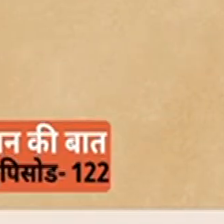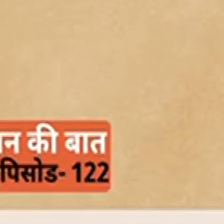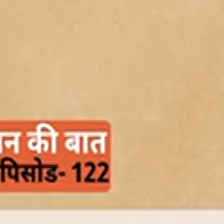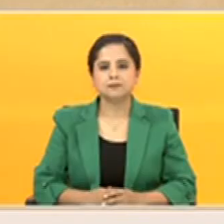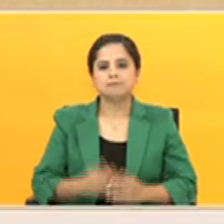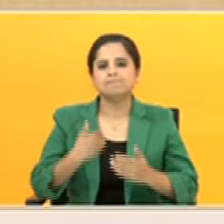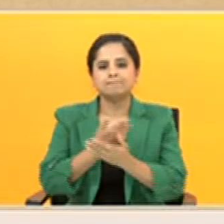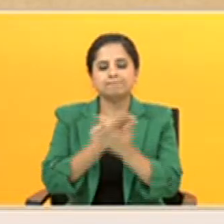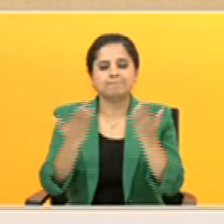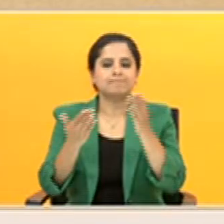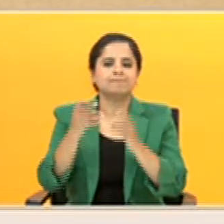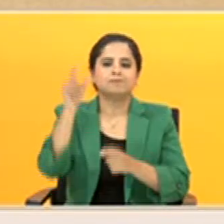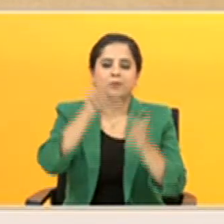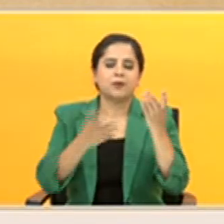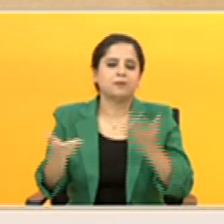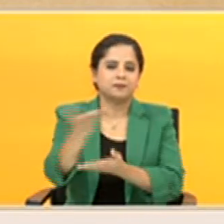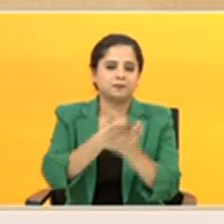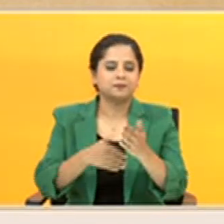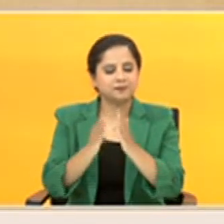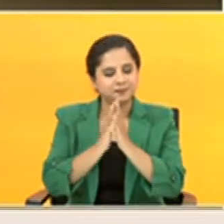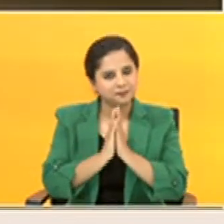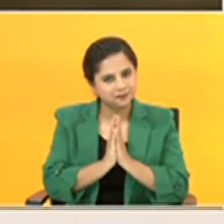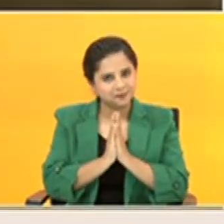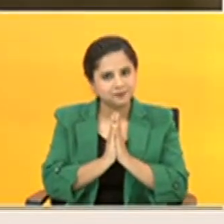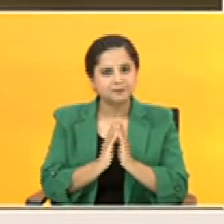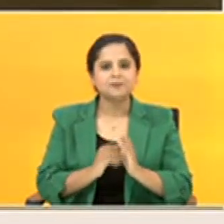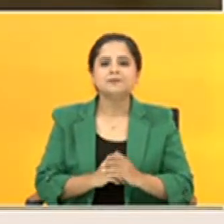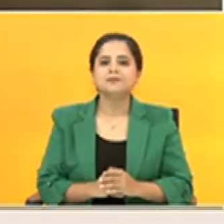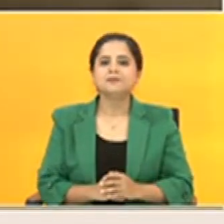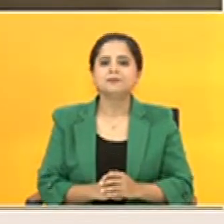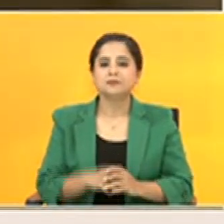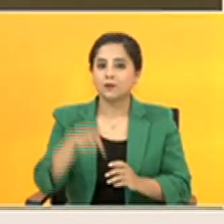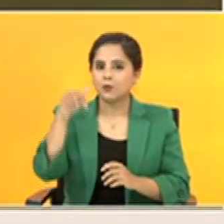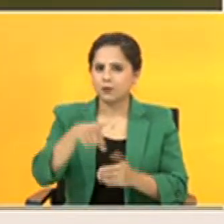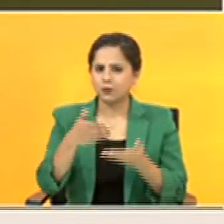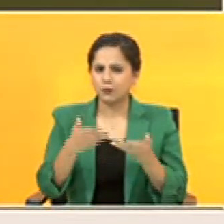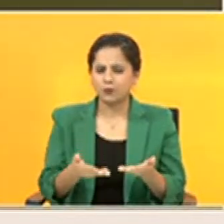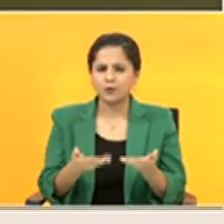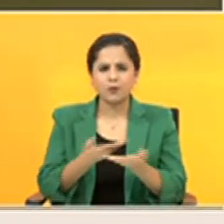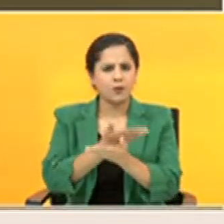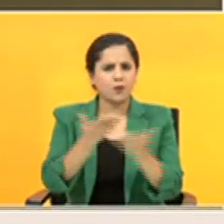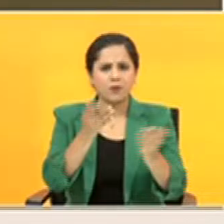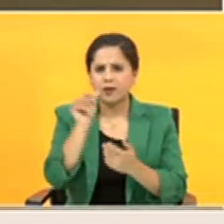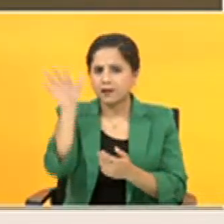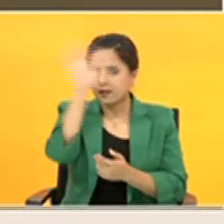मेरे प्यारे देशवासियों, नमस्कार। आज पूरा देश